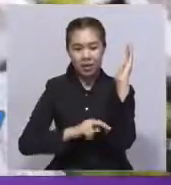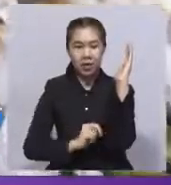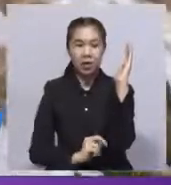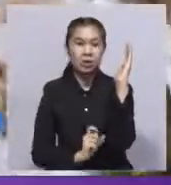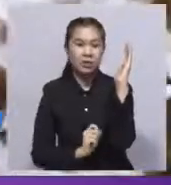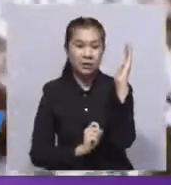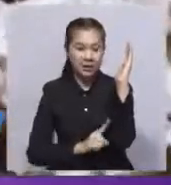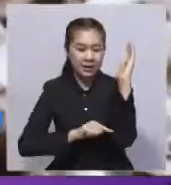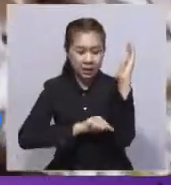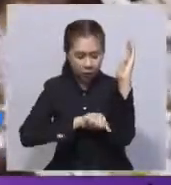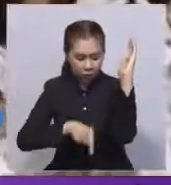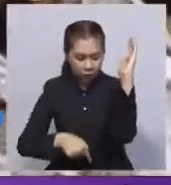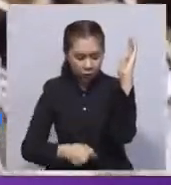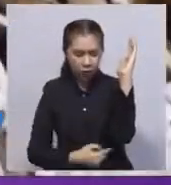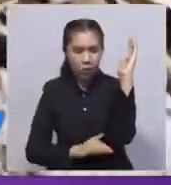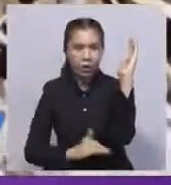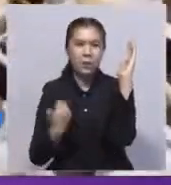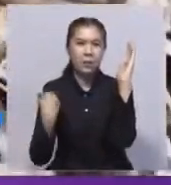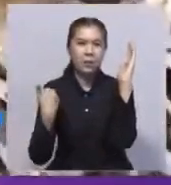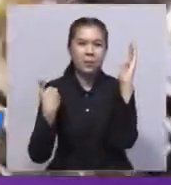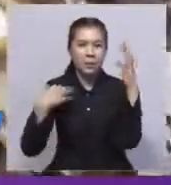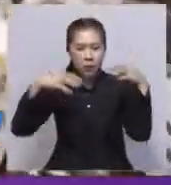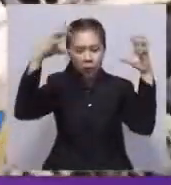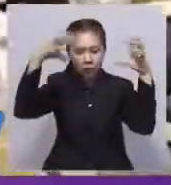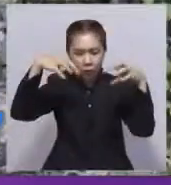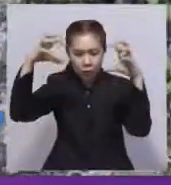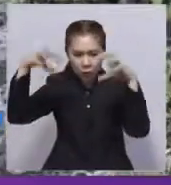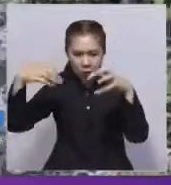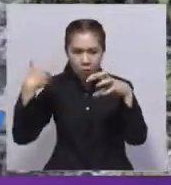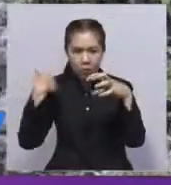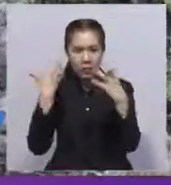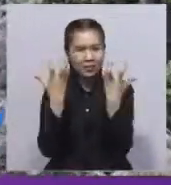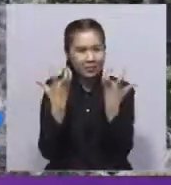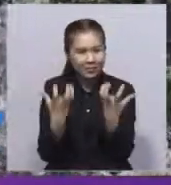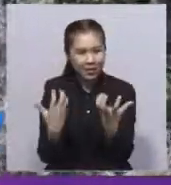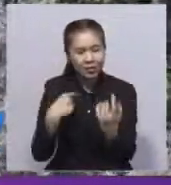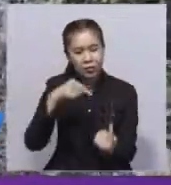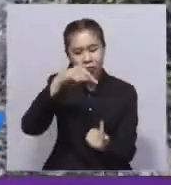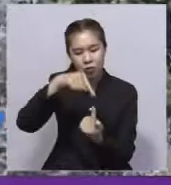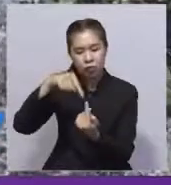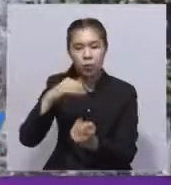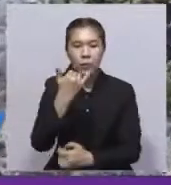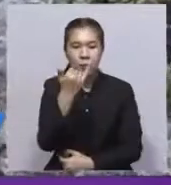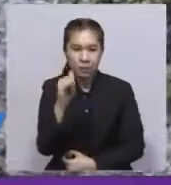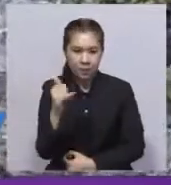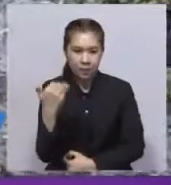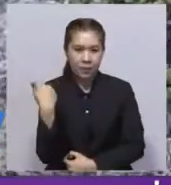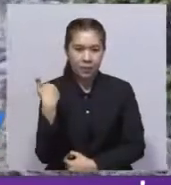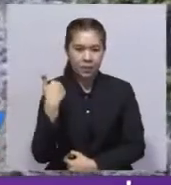วัดนครศรีธรรมราชลงไปจะมีฝนเพิ่มขึ้นและมีฝนตกหนักในบางพื้นที่และค